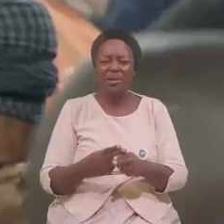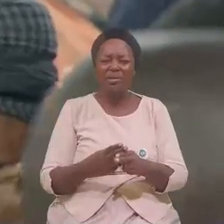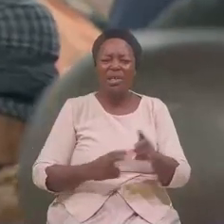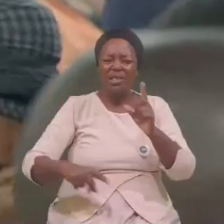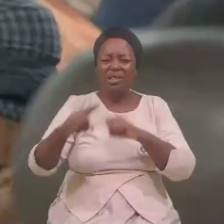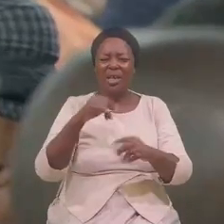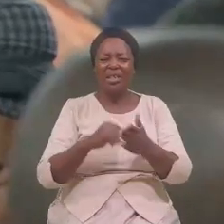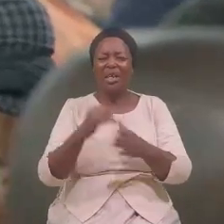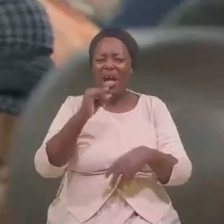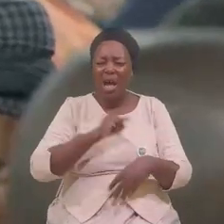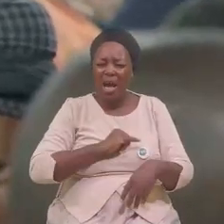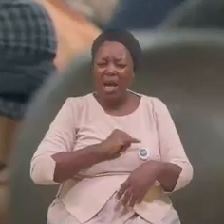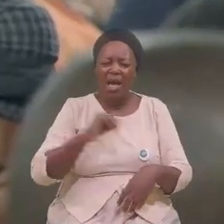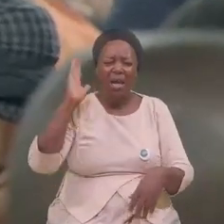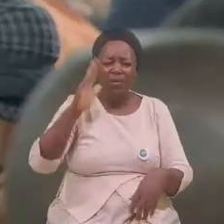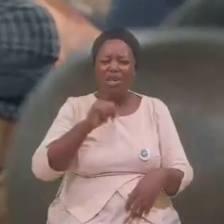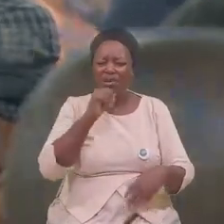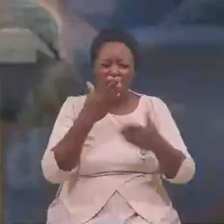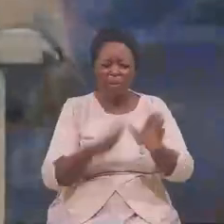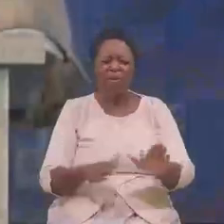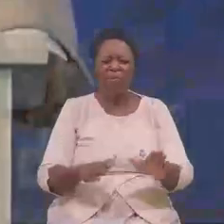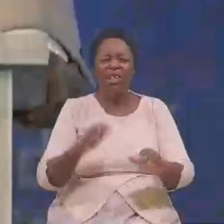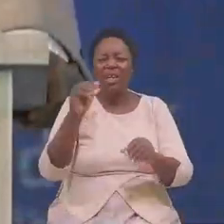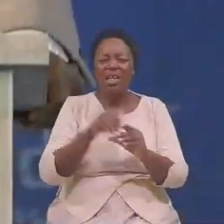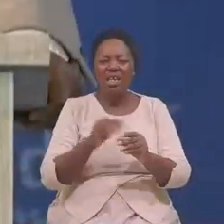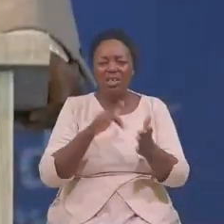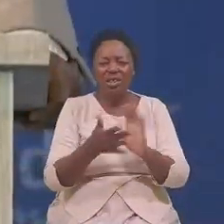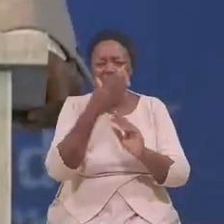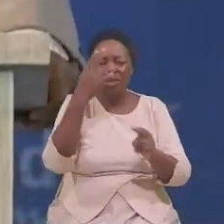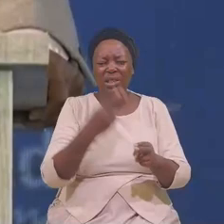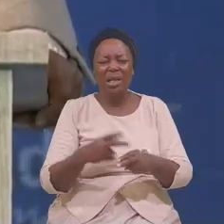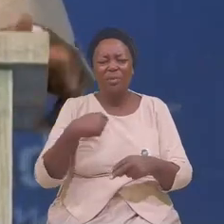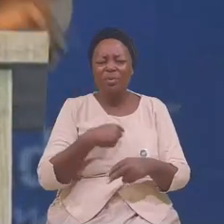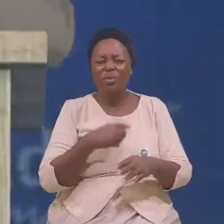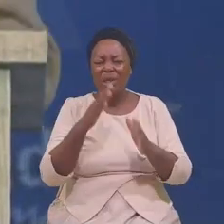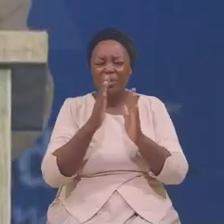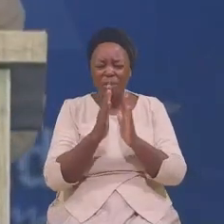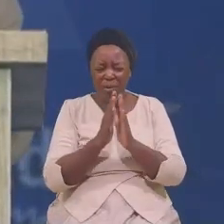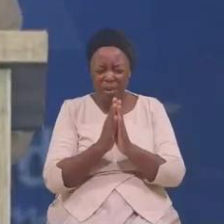périr. Au nom de Jésus, nous prions.